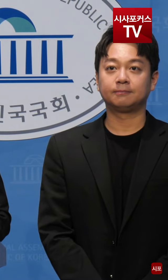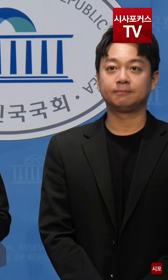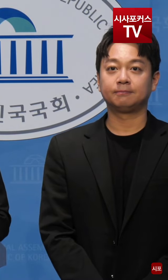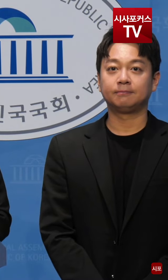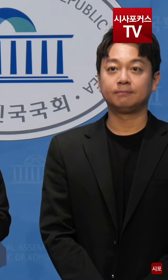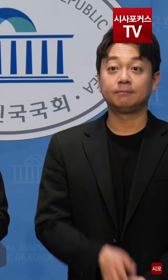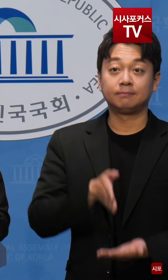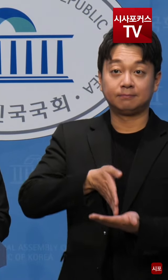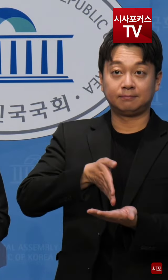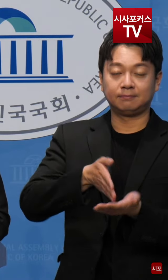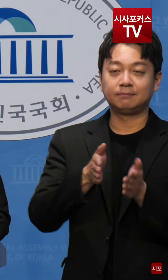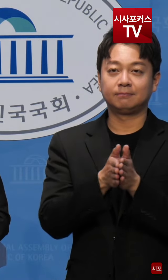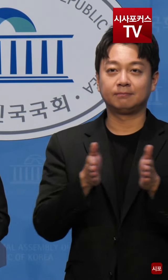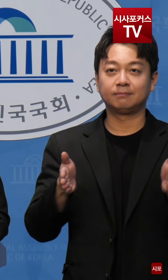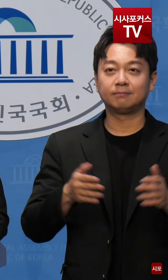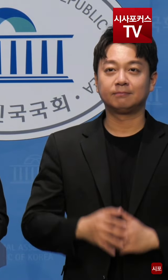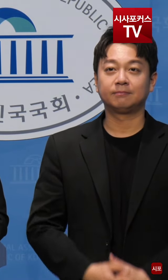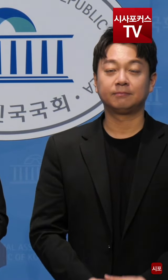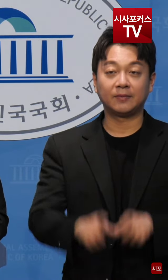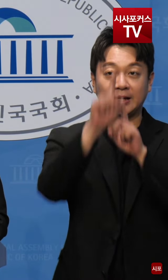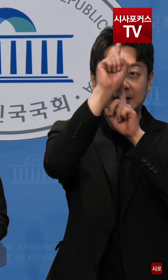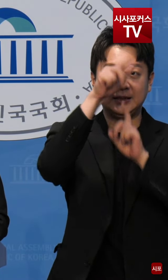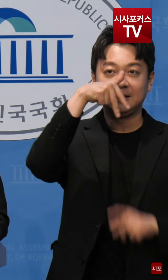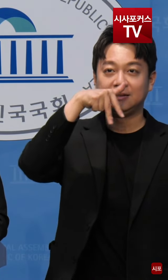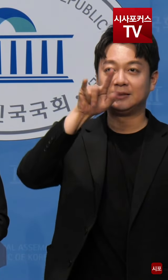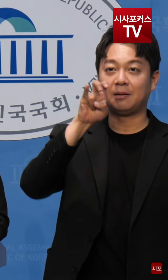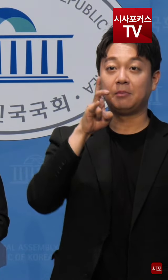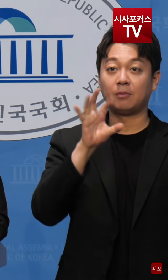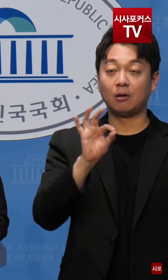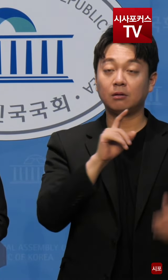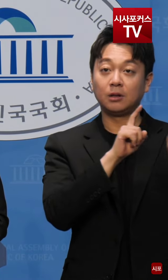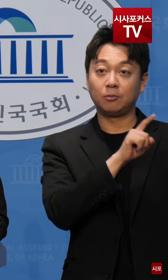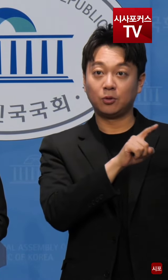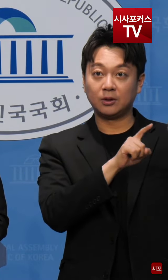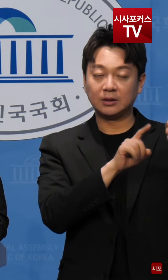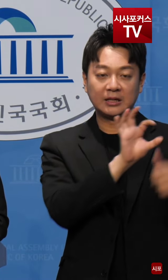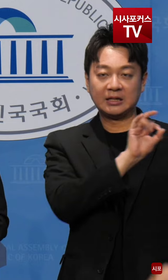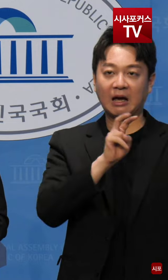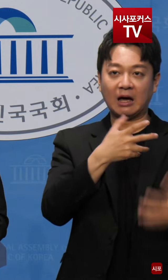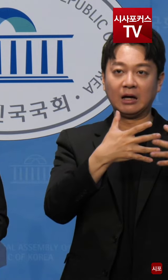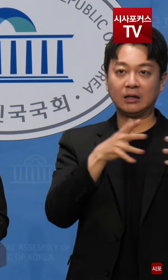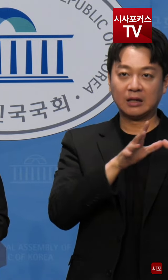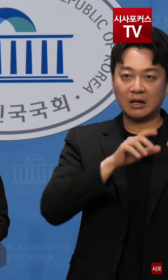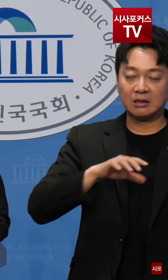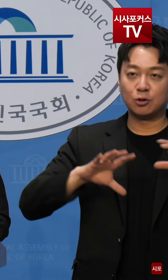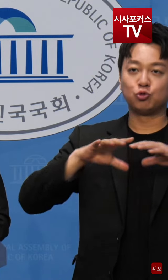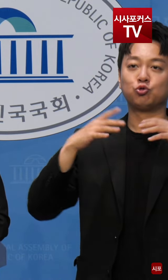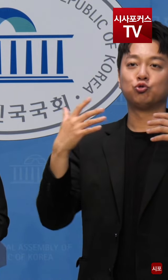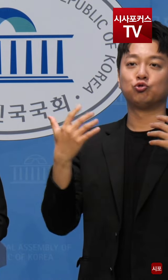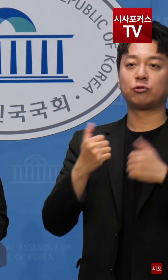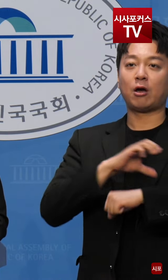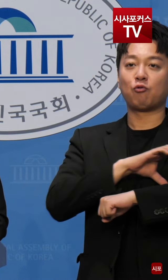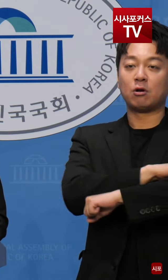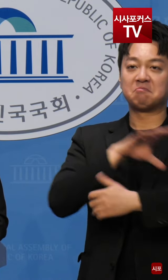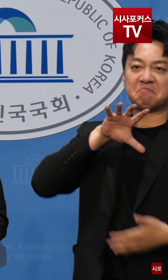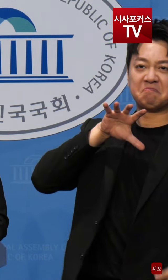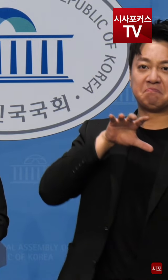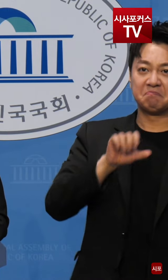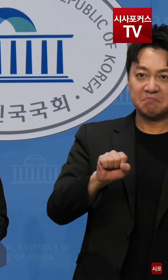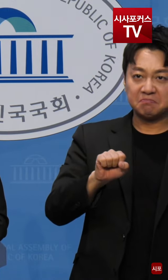네, 시작하겠습니다. 이재명 대표는 거대 야당이 장악한 의회 권력 뒤에 숨지